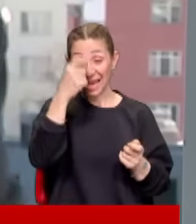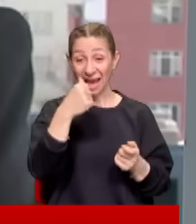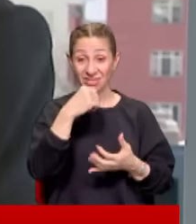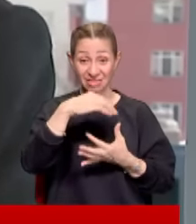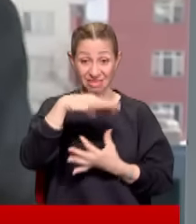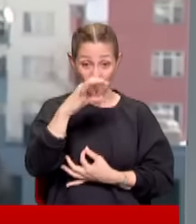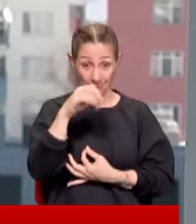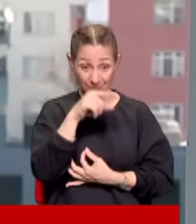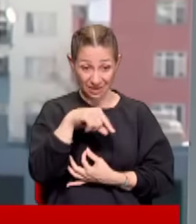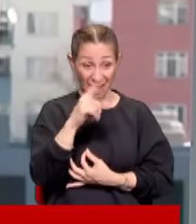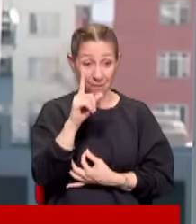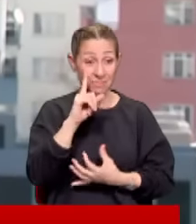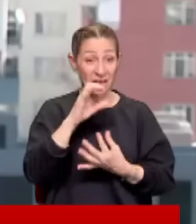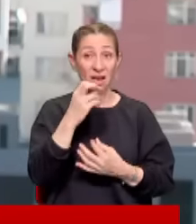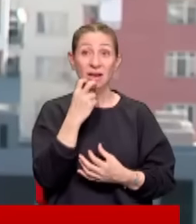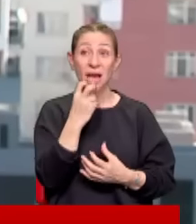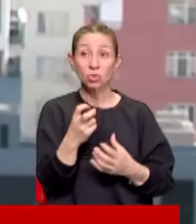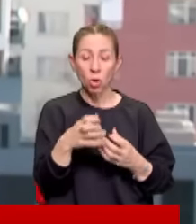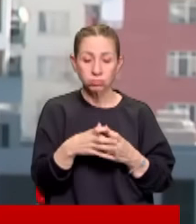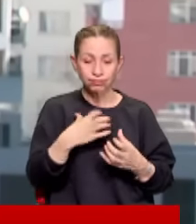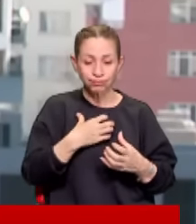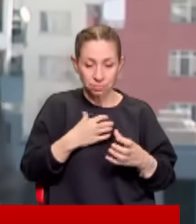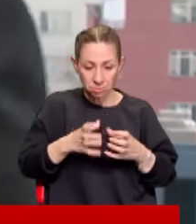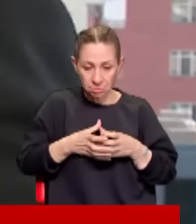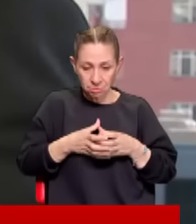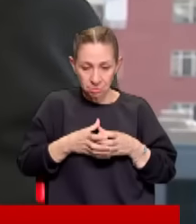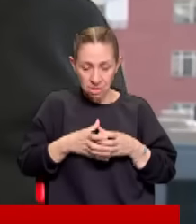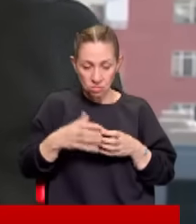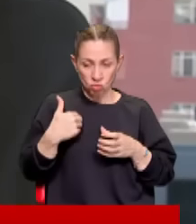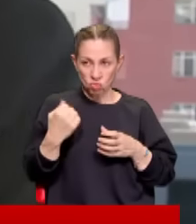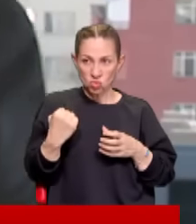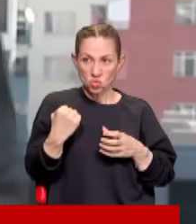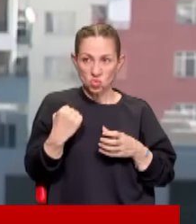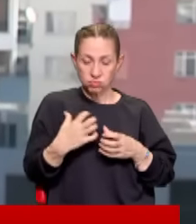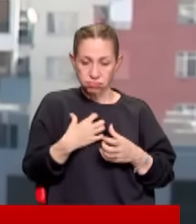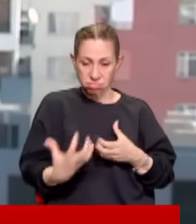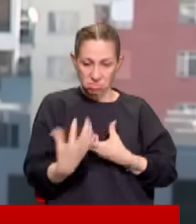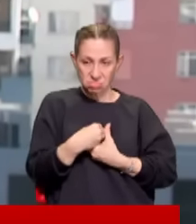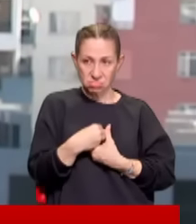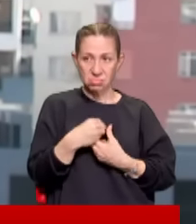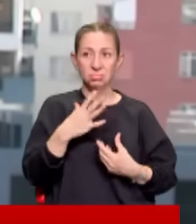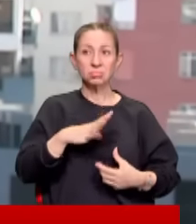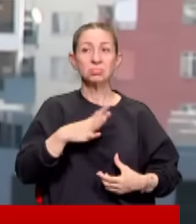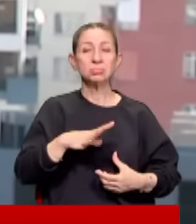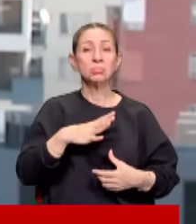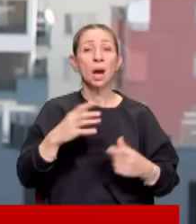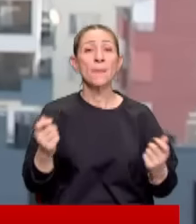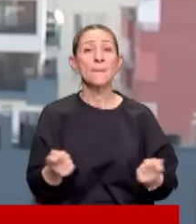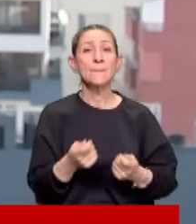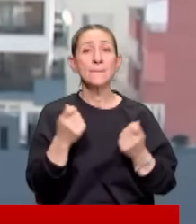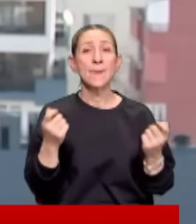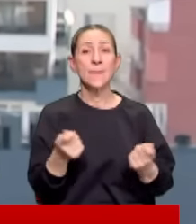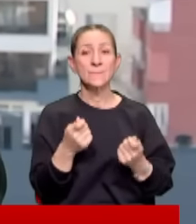tek adamların her biri de kadrolaşmaya çalışıyor. Her biri bir kudret, her biri bir erk imajı vermek için bu organizasyona devam